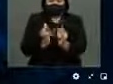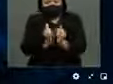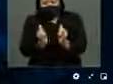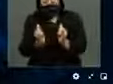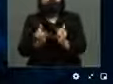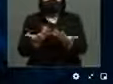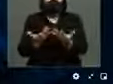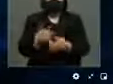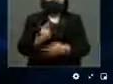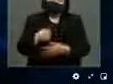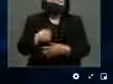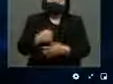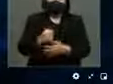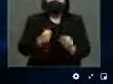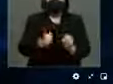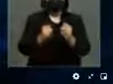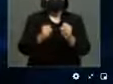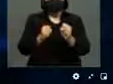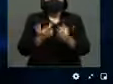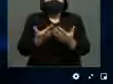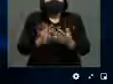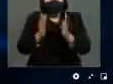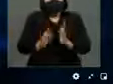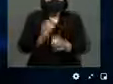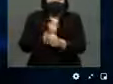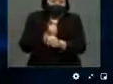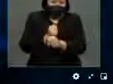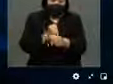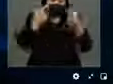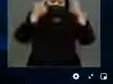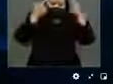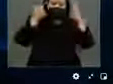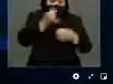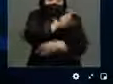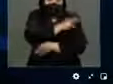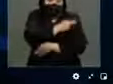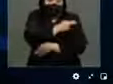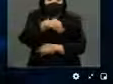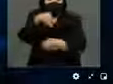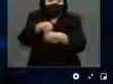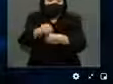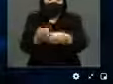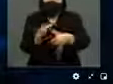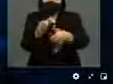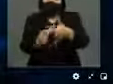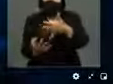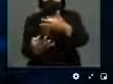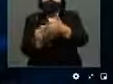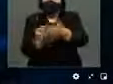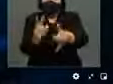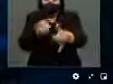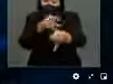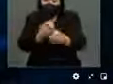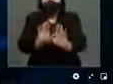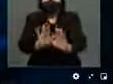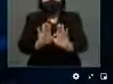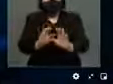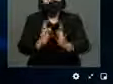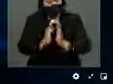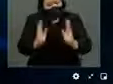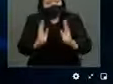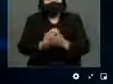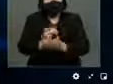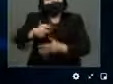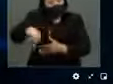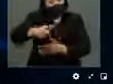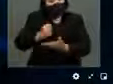ำลังใจไปยังแพทย์พยาบาลเจ้าหน้าที่ที่ดูแลคนในเรือนจำแล้วก็ขอให้ผู้ต้องขังทุกท่านนะครับได้ดูแลสุขภา